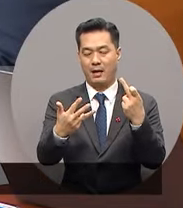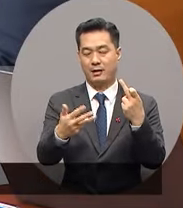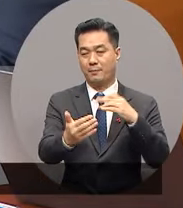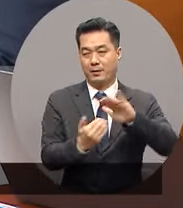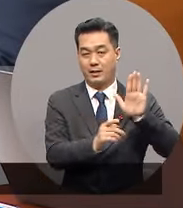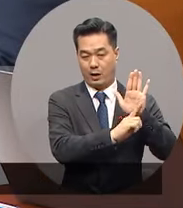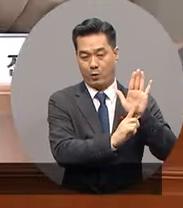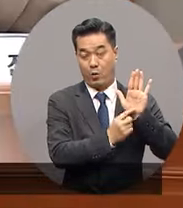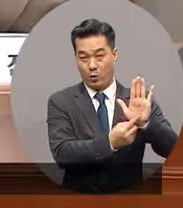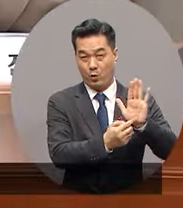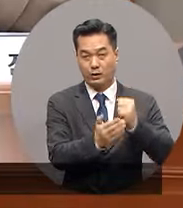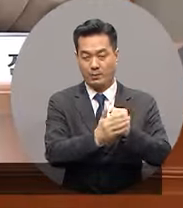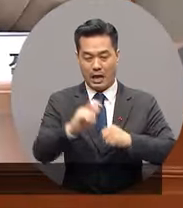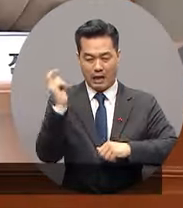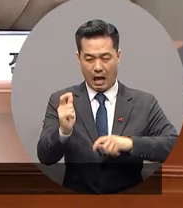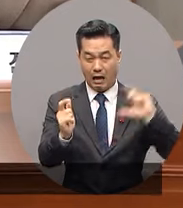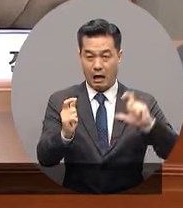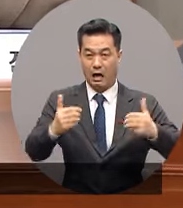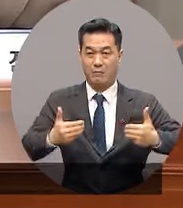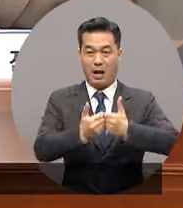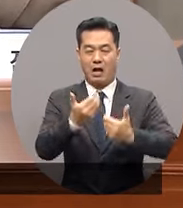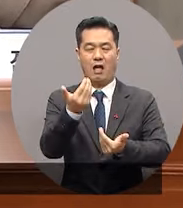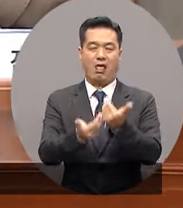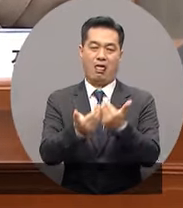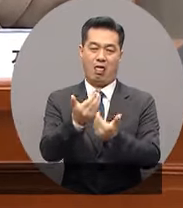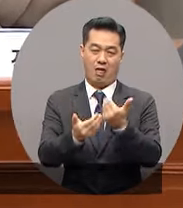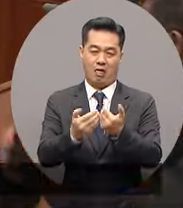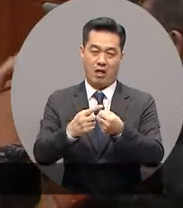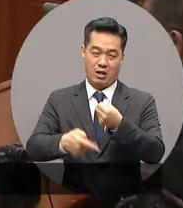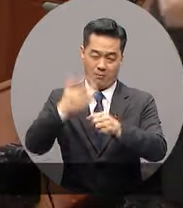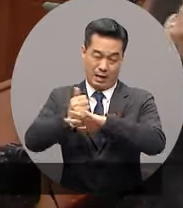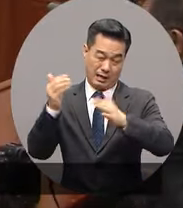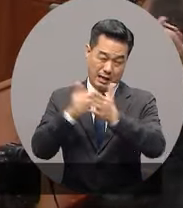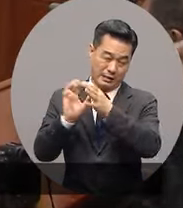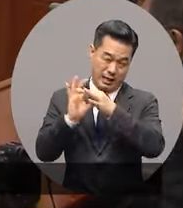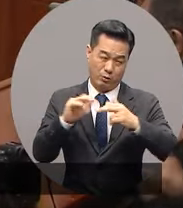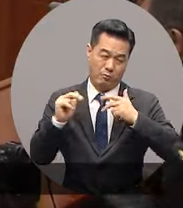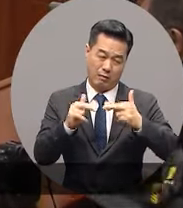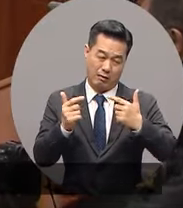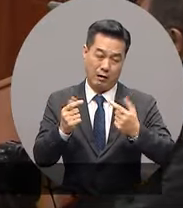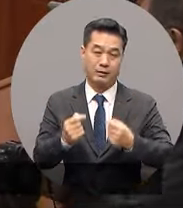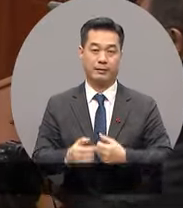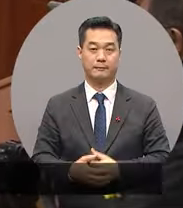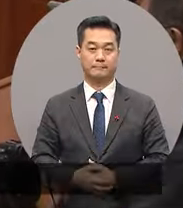강대강 대책 국면은 연말 내내 이어질 전망입니다. MBC 뉴스 윤선입니다.